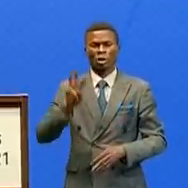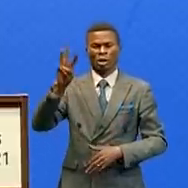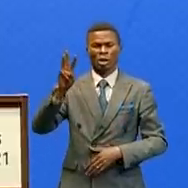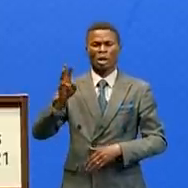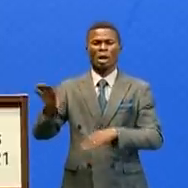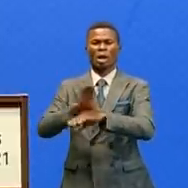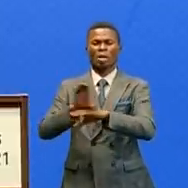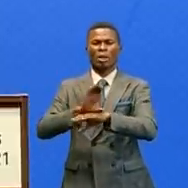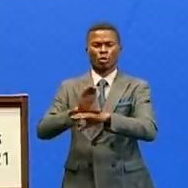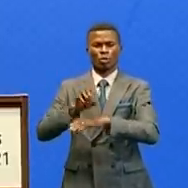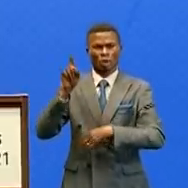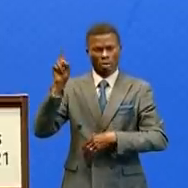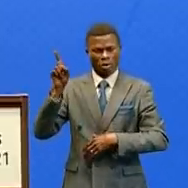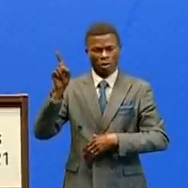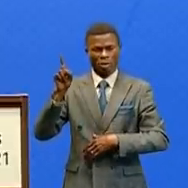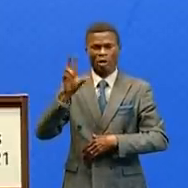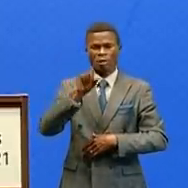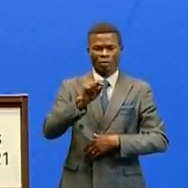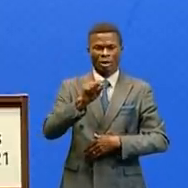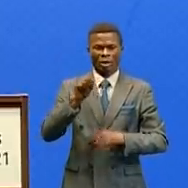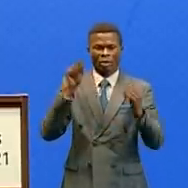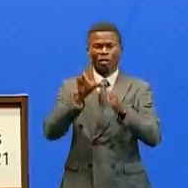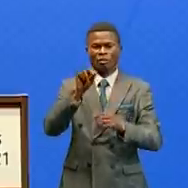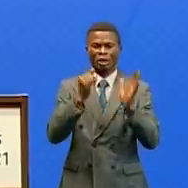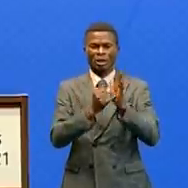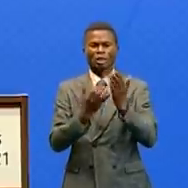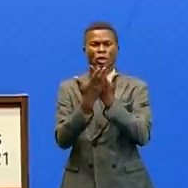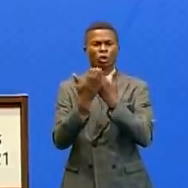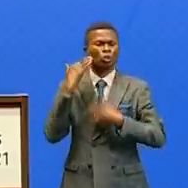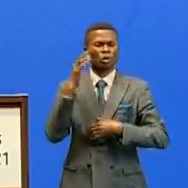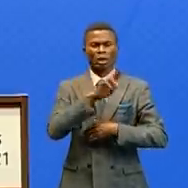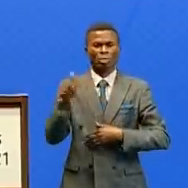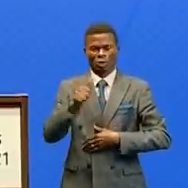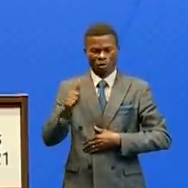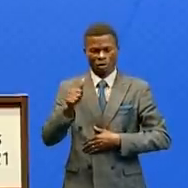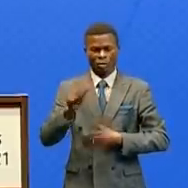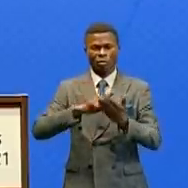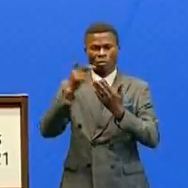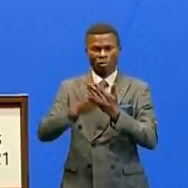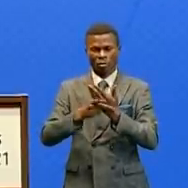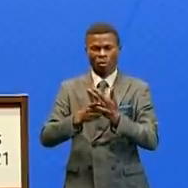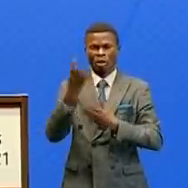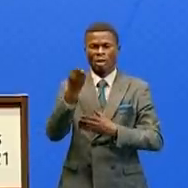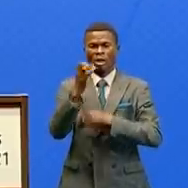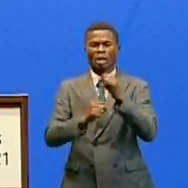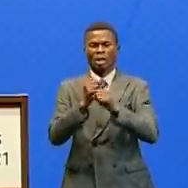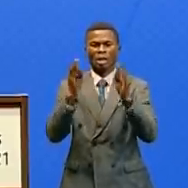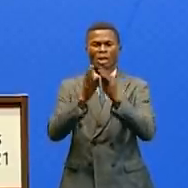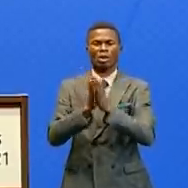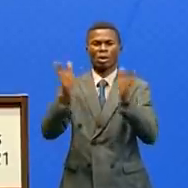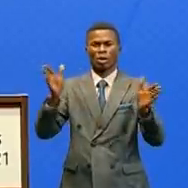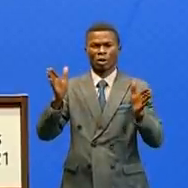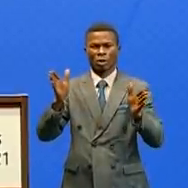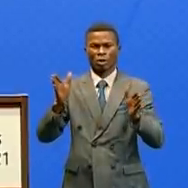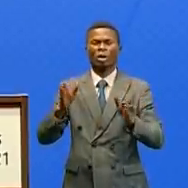en République du Cameroun du 20 au 26 juin 2021 dans le cadre de la 40e Assemblée Générale de